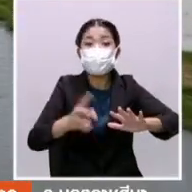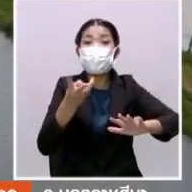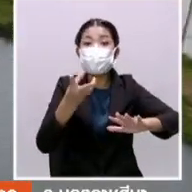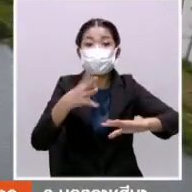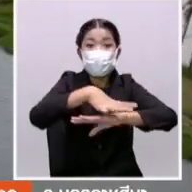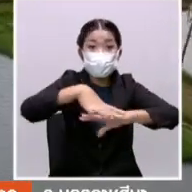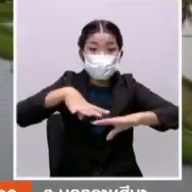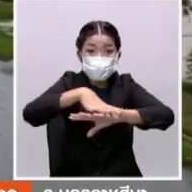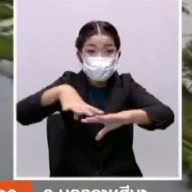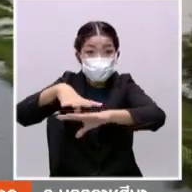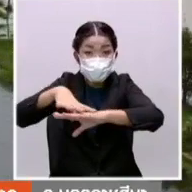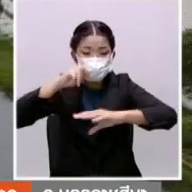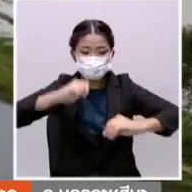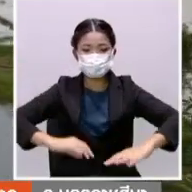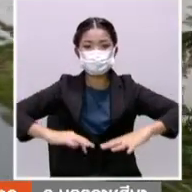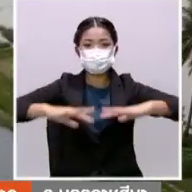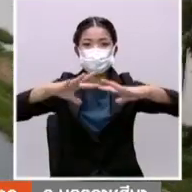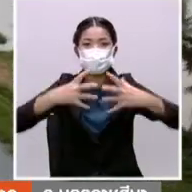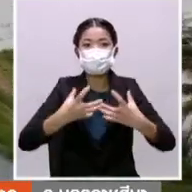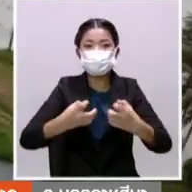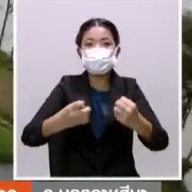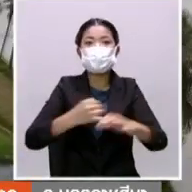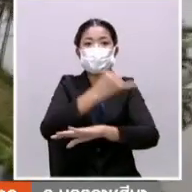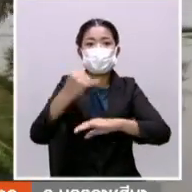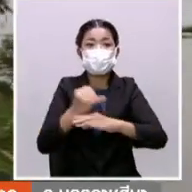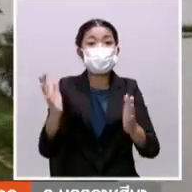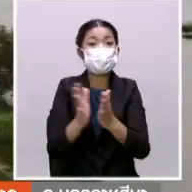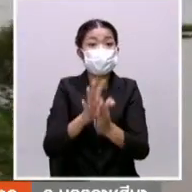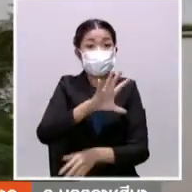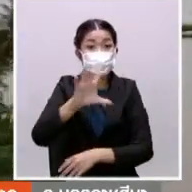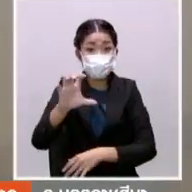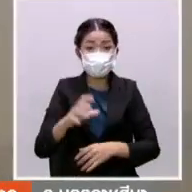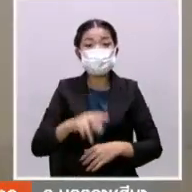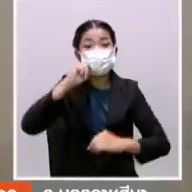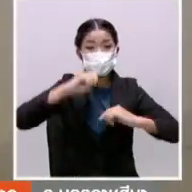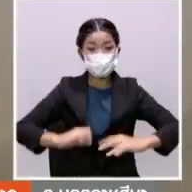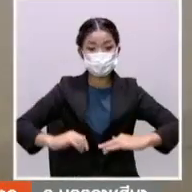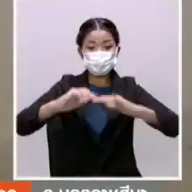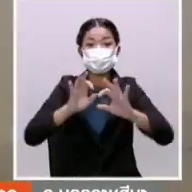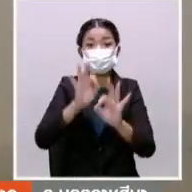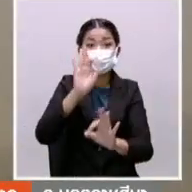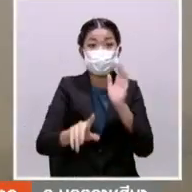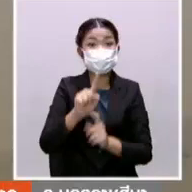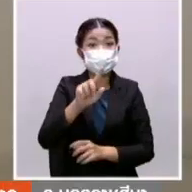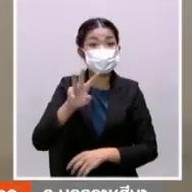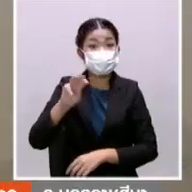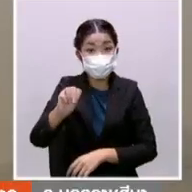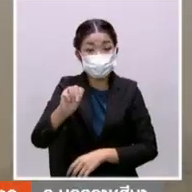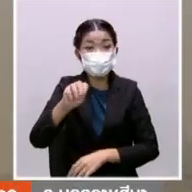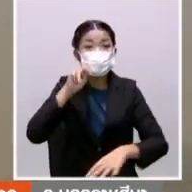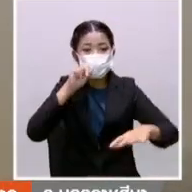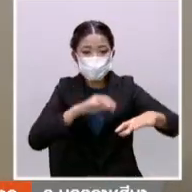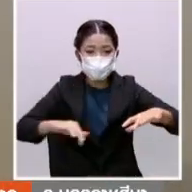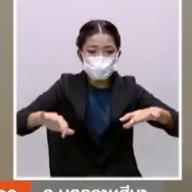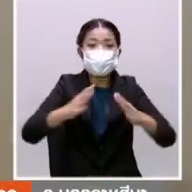ที่ติดอยู่กับลำมาดได้รับความเสียหายแล้วกว่า500ไร่ระดับน้ำท่วมสูงราว1เมตรโดยน้ำท่วมขังม